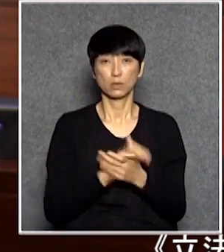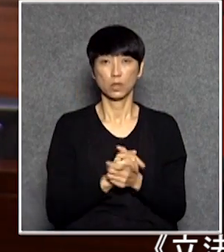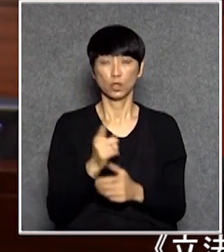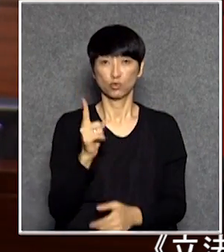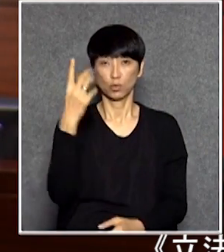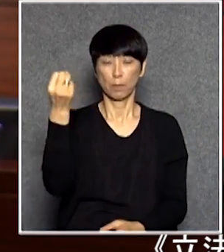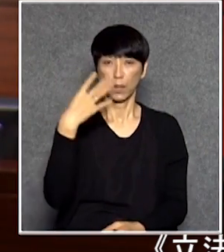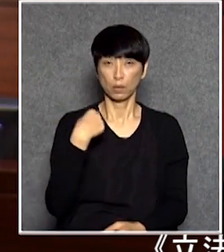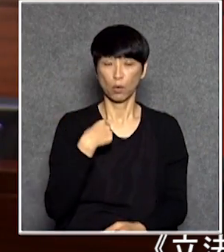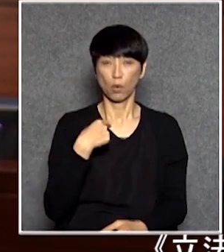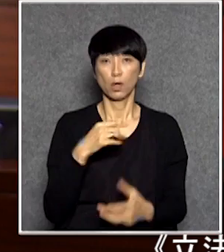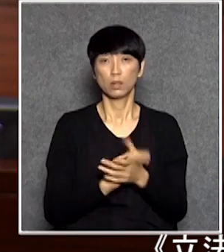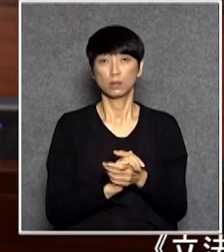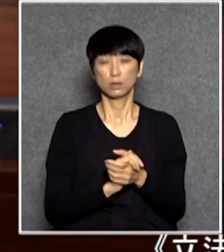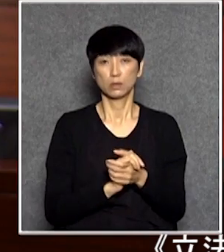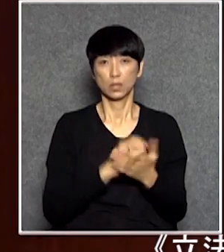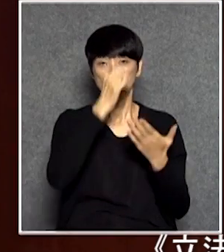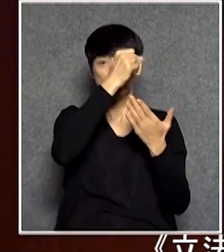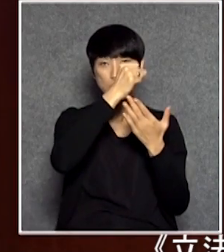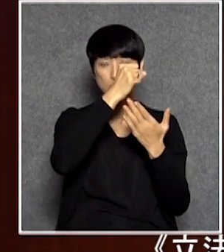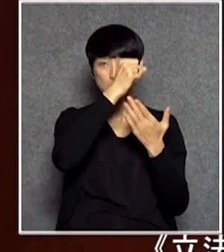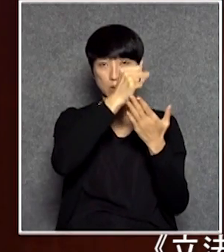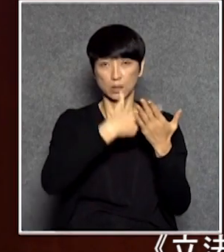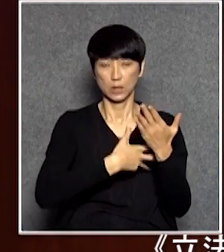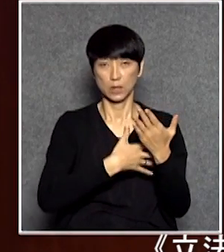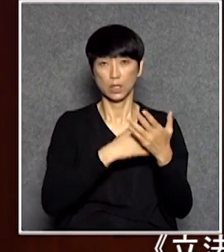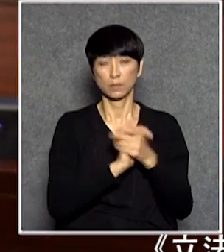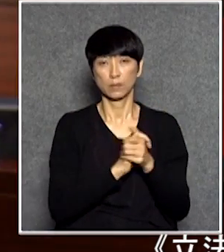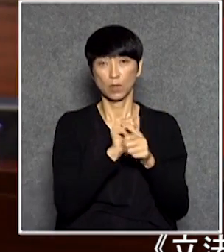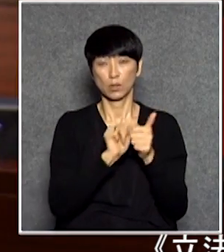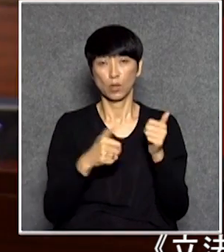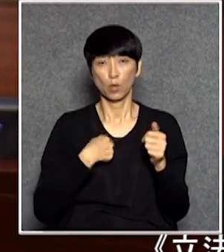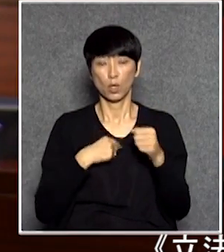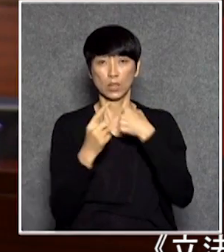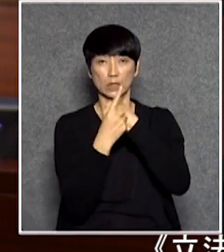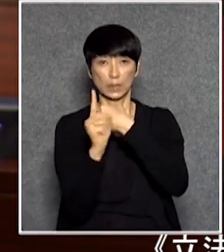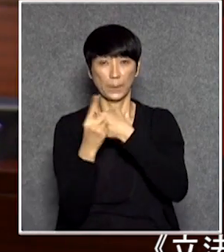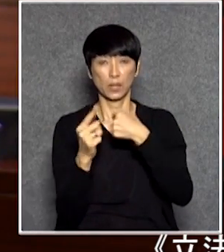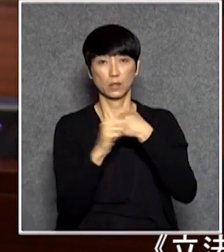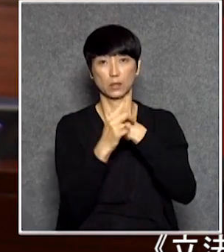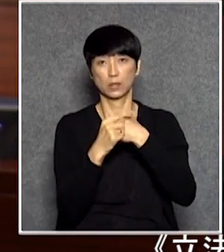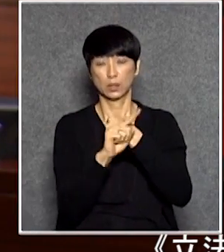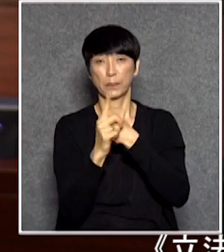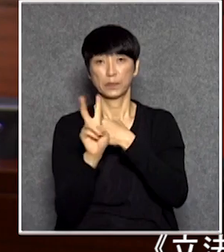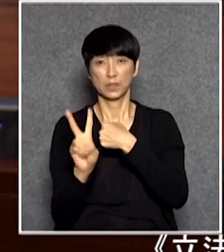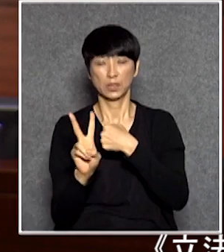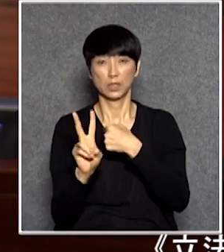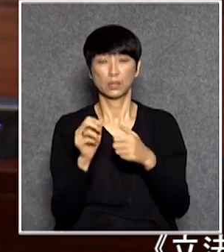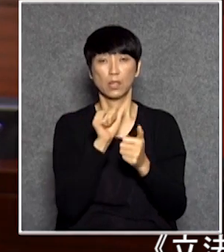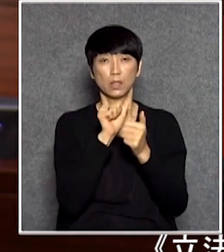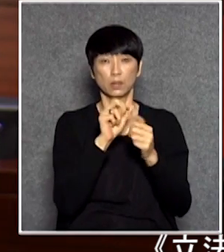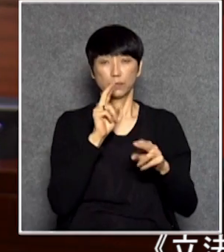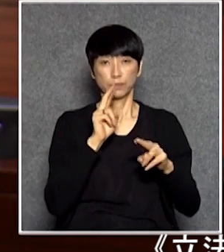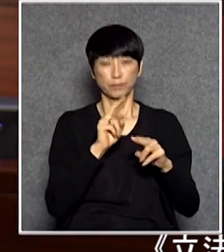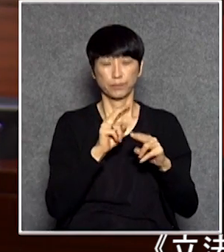咪政協，咁我想答一答你咧，我係第十一屆、第十二屆嘅全國政協委員。作為一個全國政